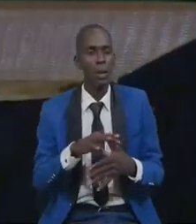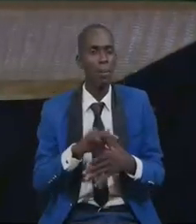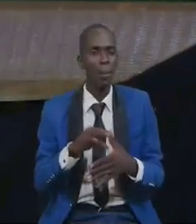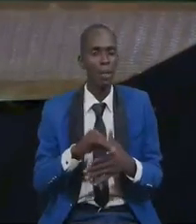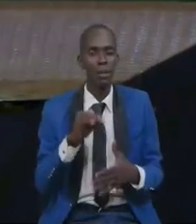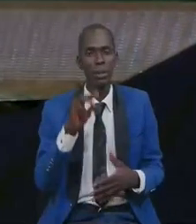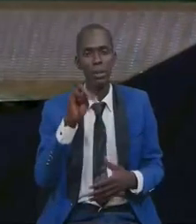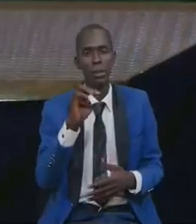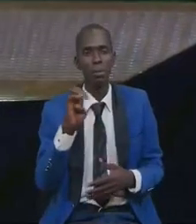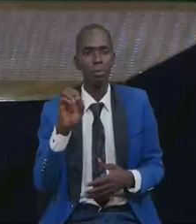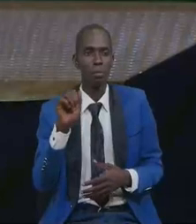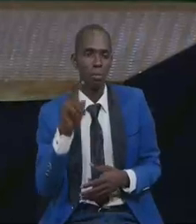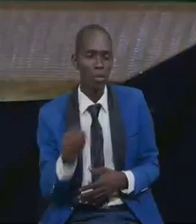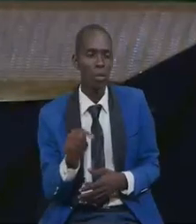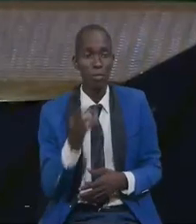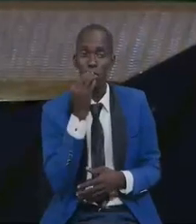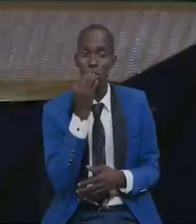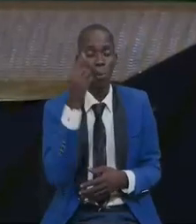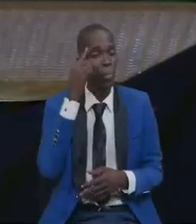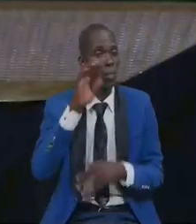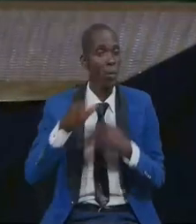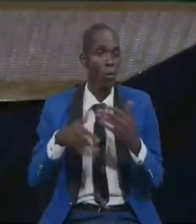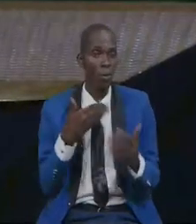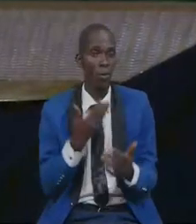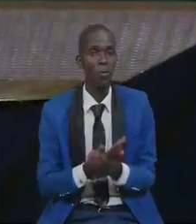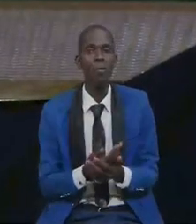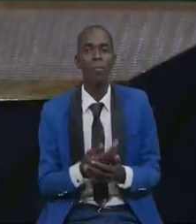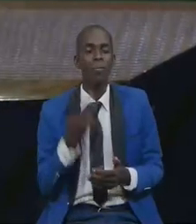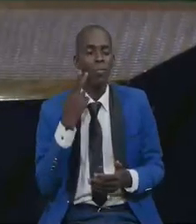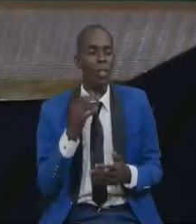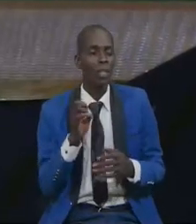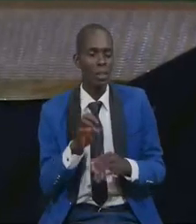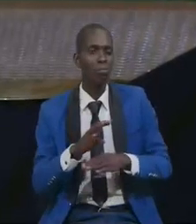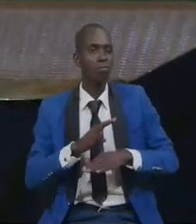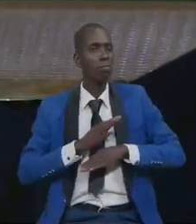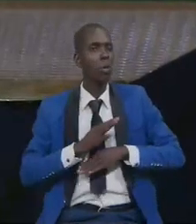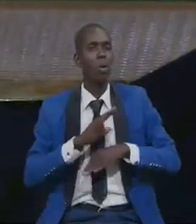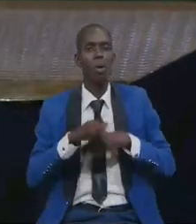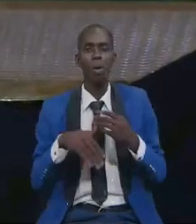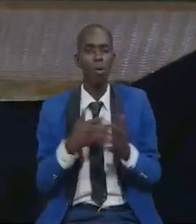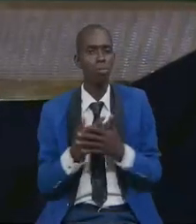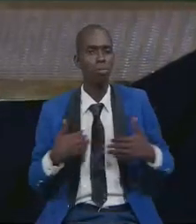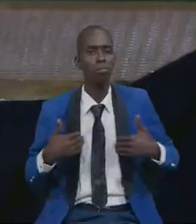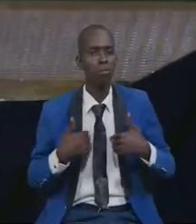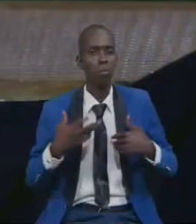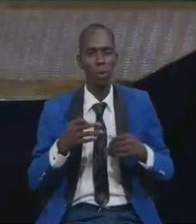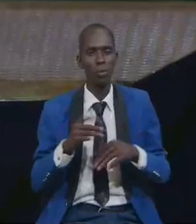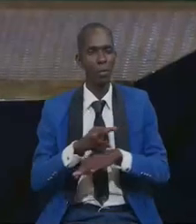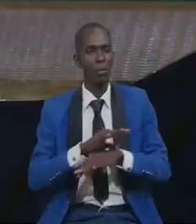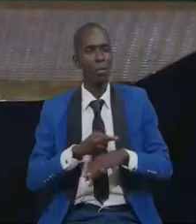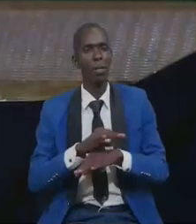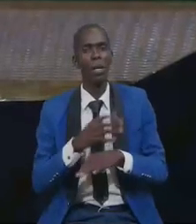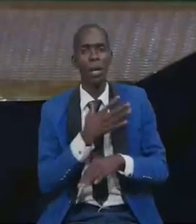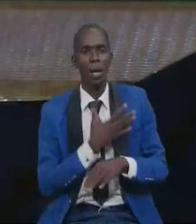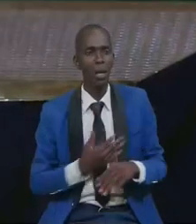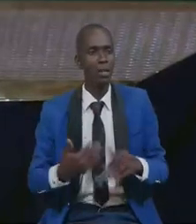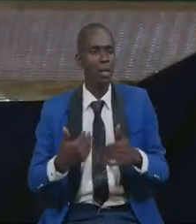tous. Les bêtes des champs s'abritaient sous son ombre et les oiseaux du